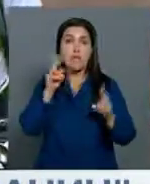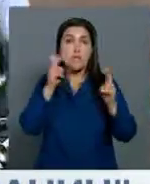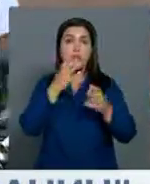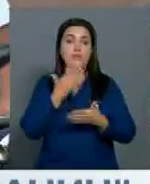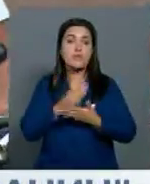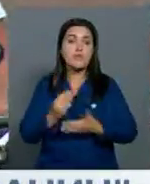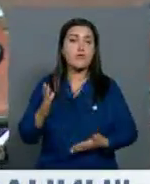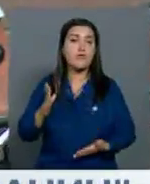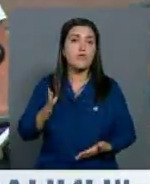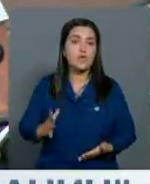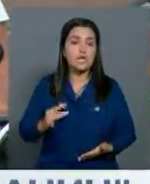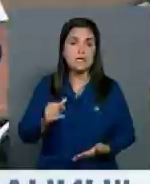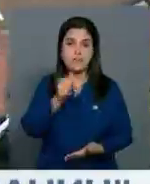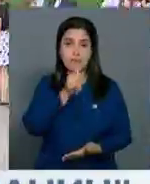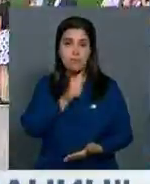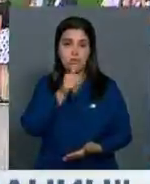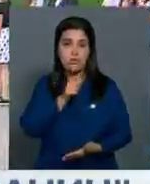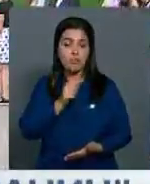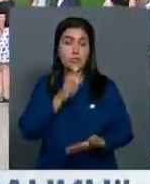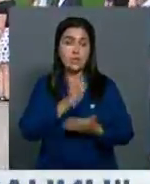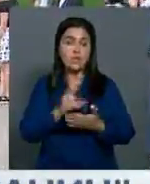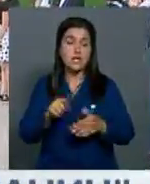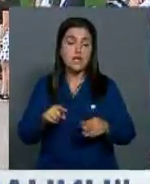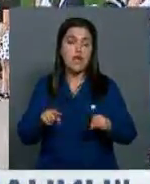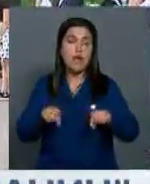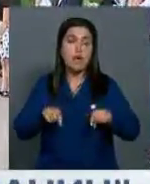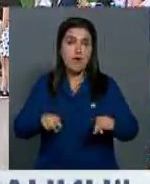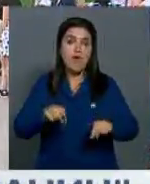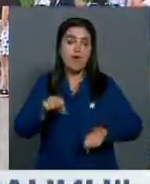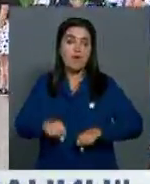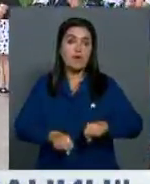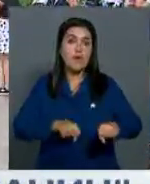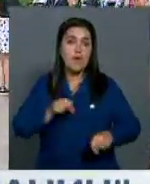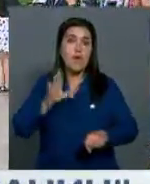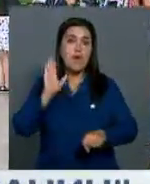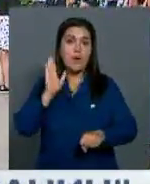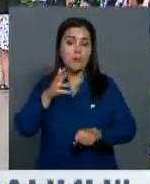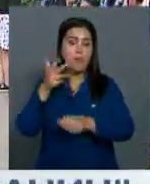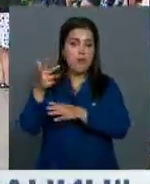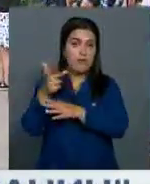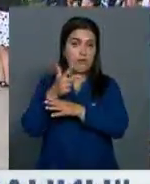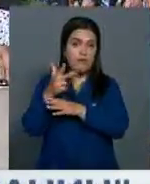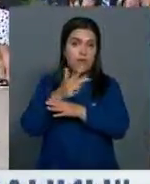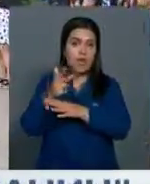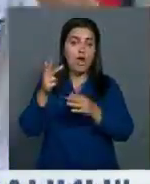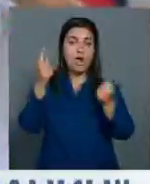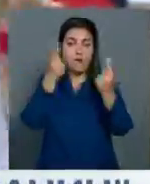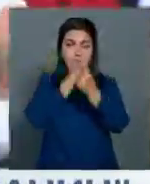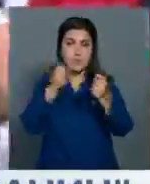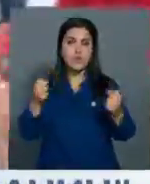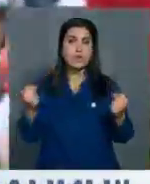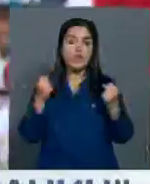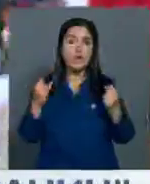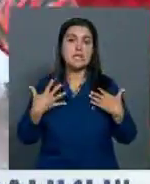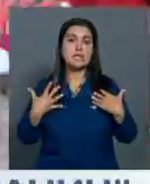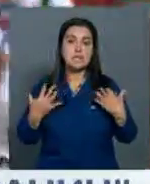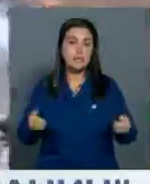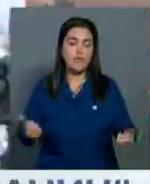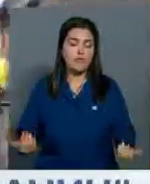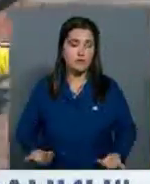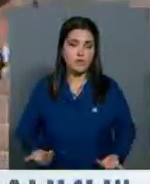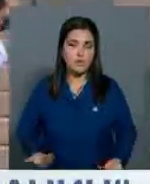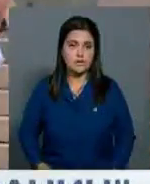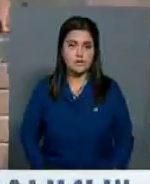шанс проверить свою выдержку и способности. В ходе велопробега участники планируют снять видеоролик, пропагандирующий спорт и здоровый